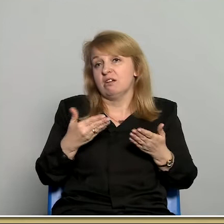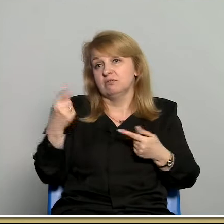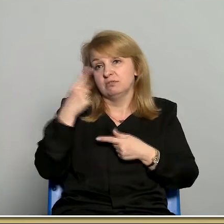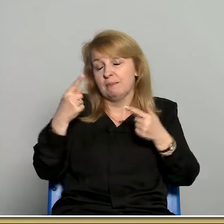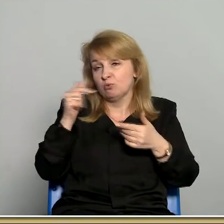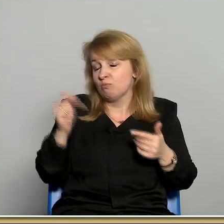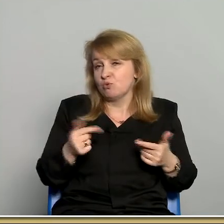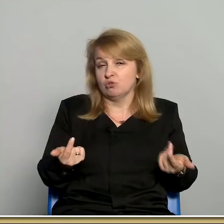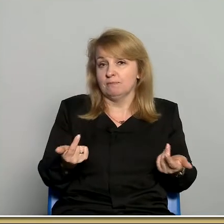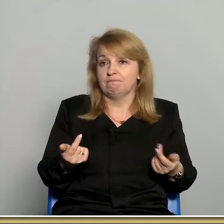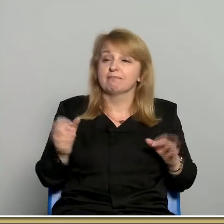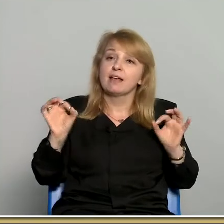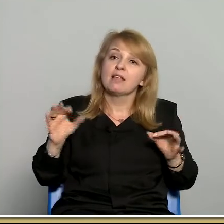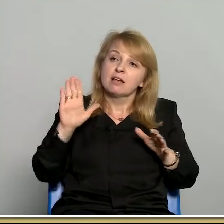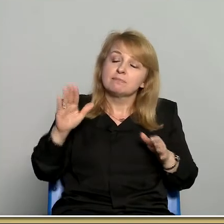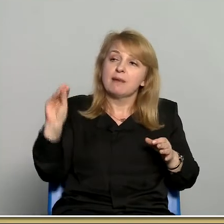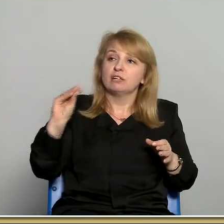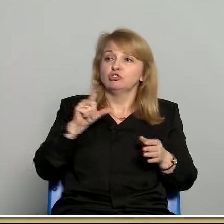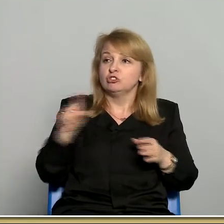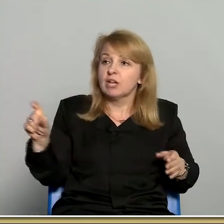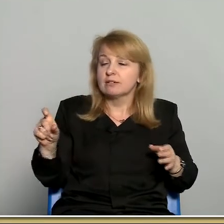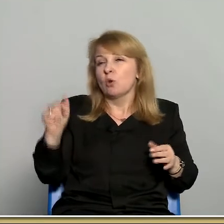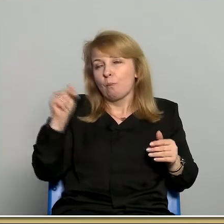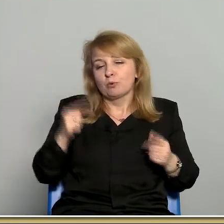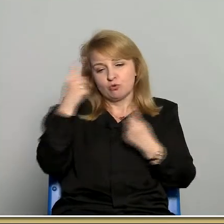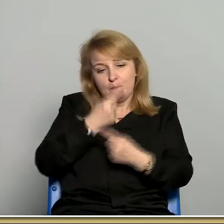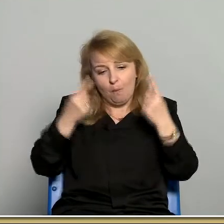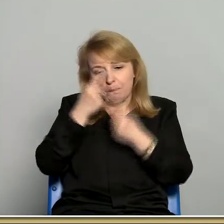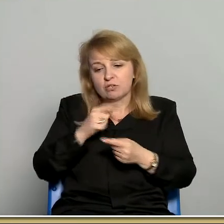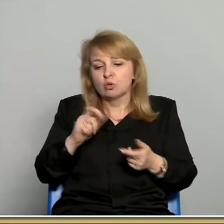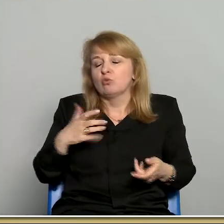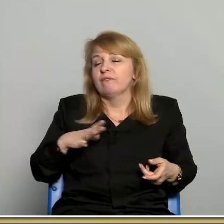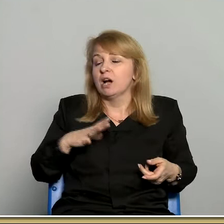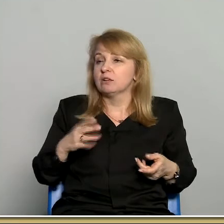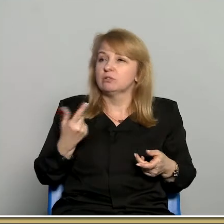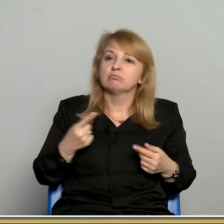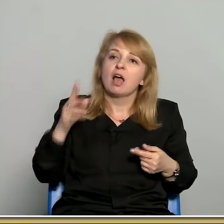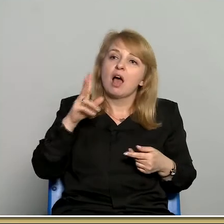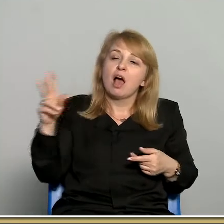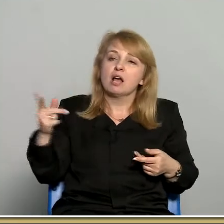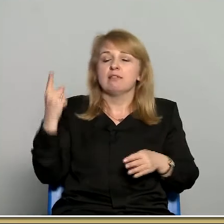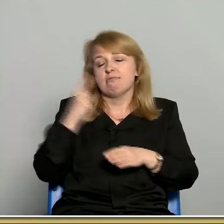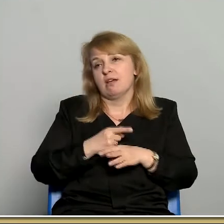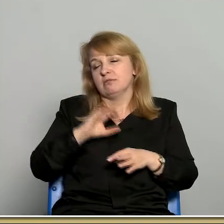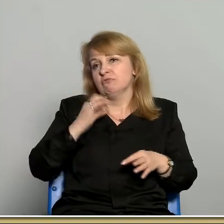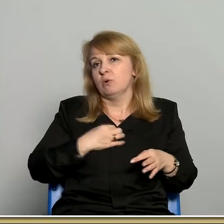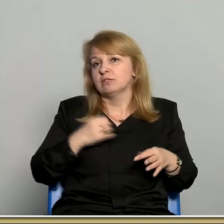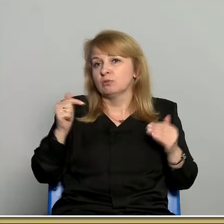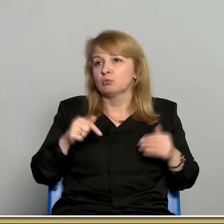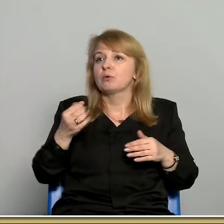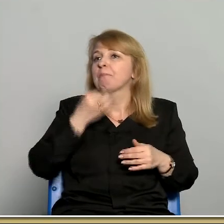Mamy jeszcze trochę czasu. Myślę, że warto się nad tym zastanowić. z tym pytaniem otwartym Państwa zostawiam.